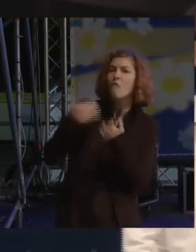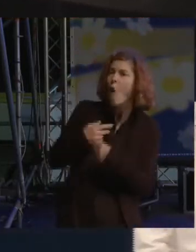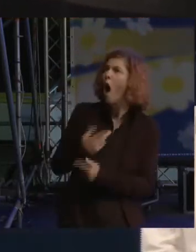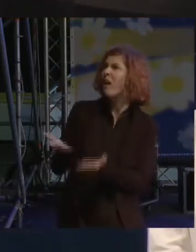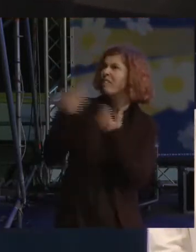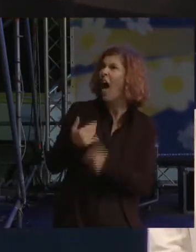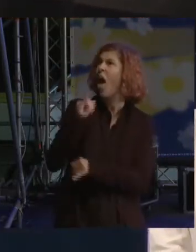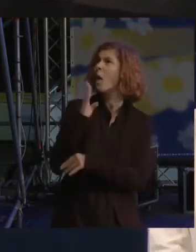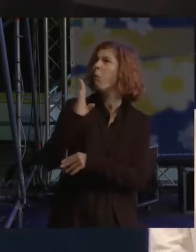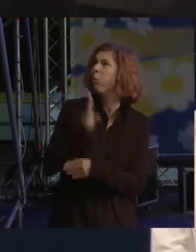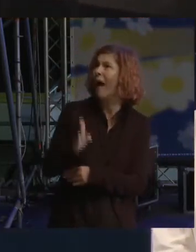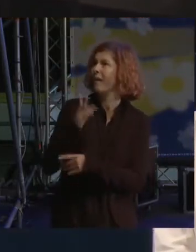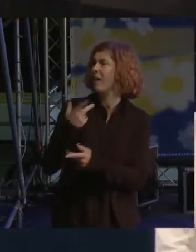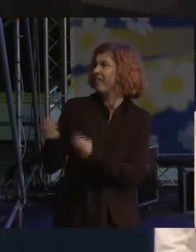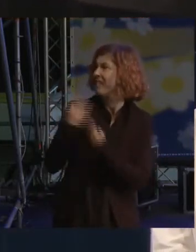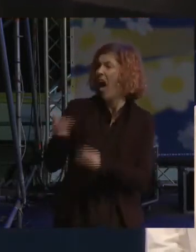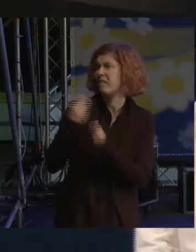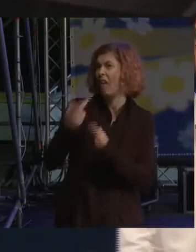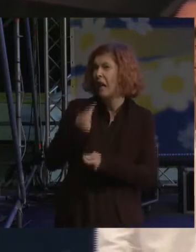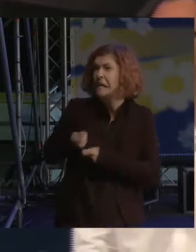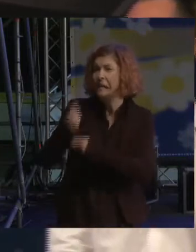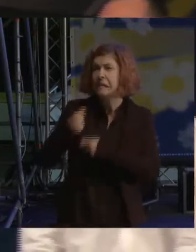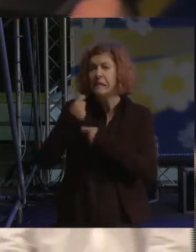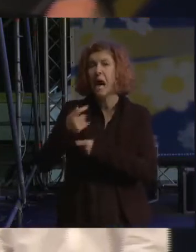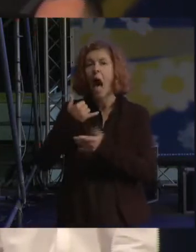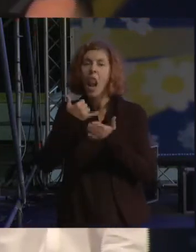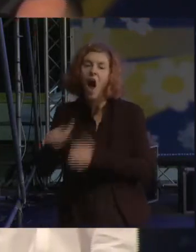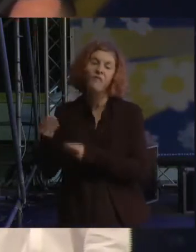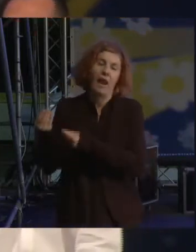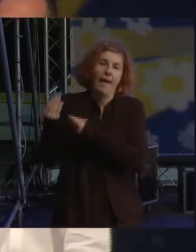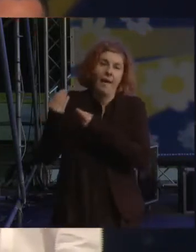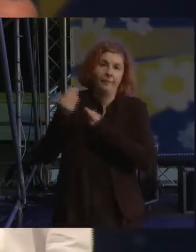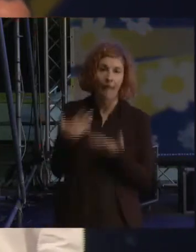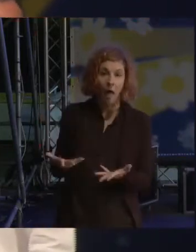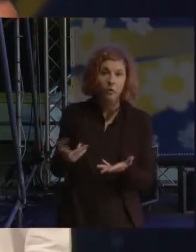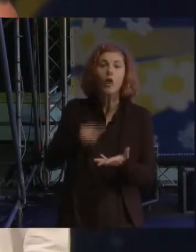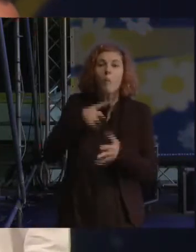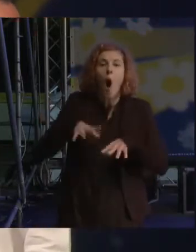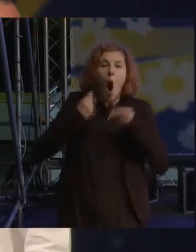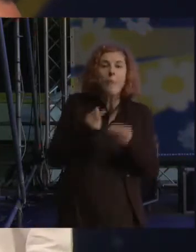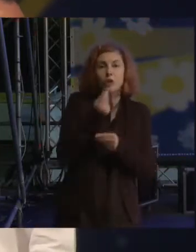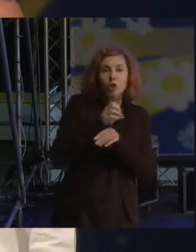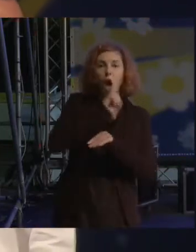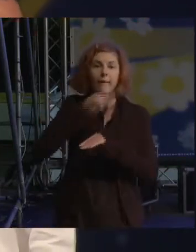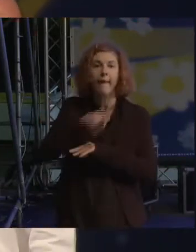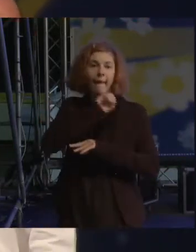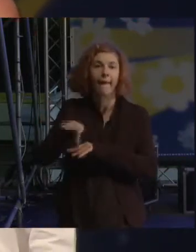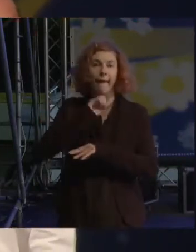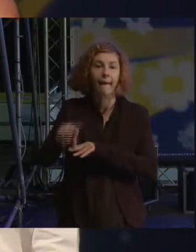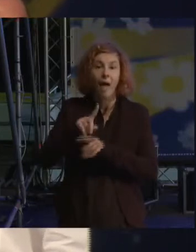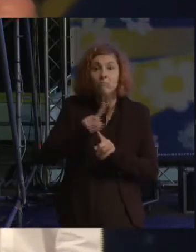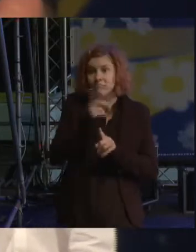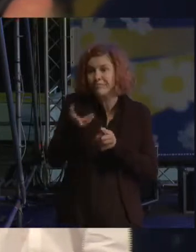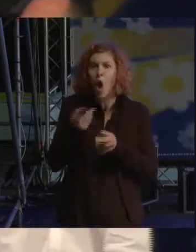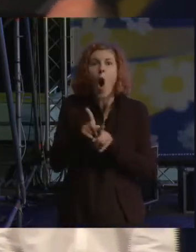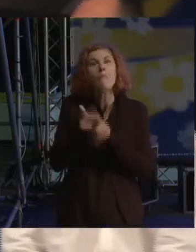al ministro delle finanze alla fine ce l'ha dato e abbiamo cominciato a versare soldi e anche lì sembra che sia tutto finito invece